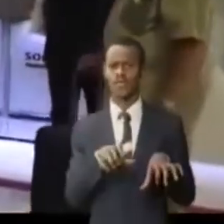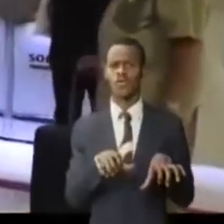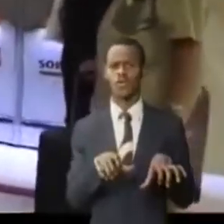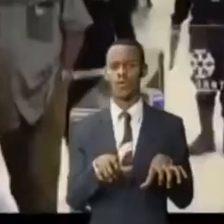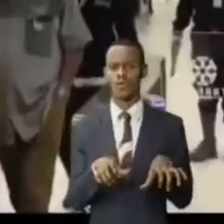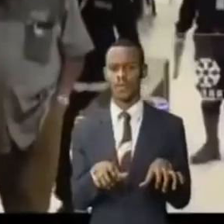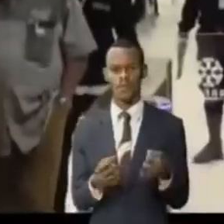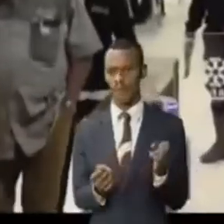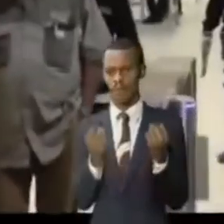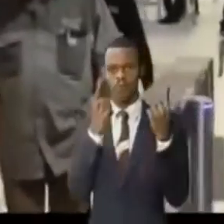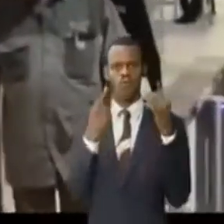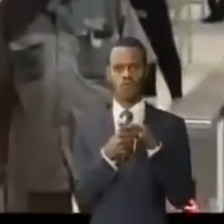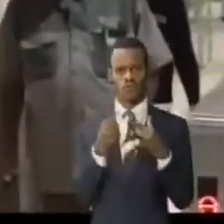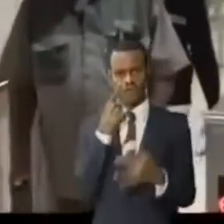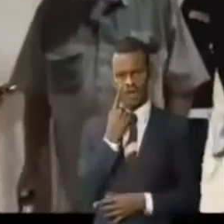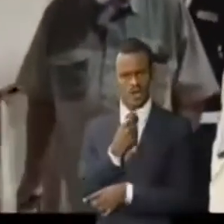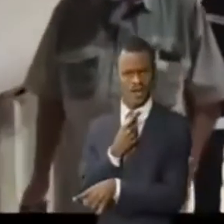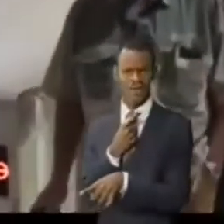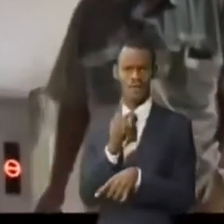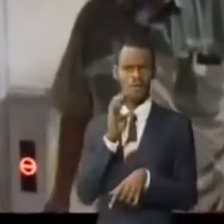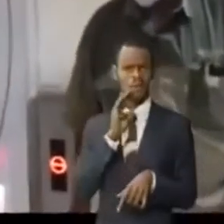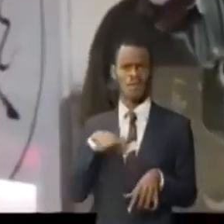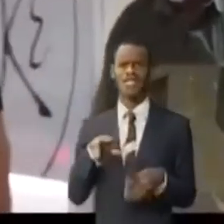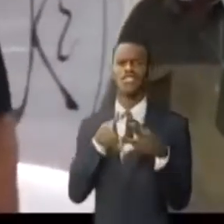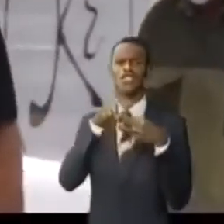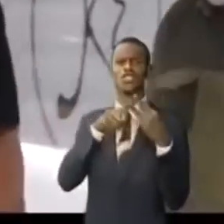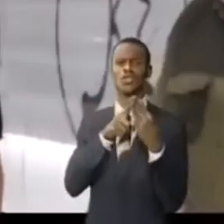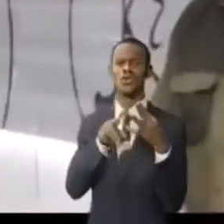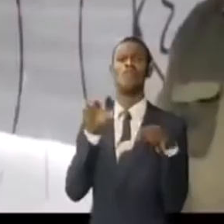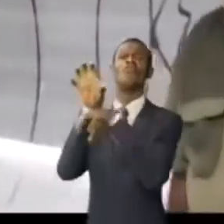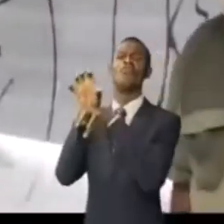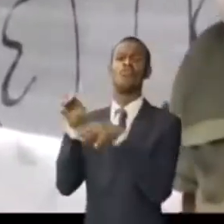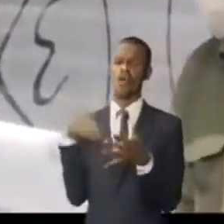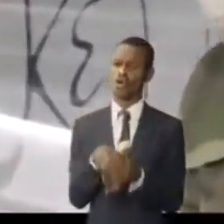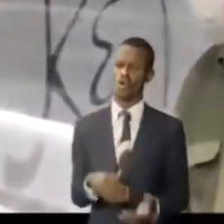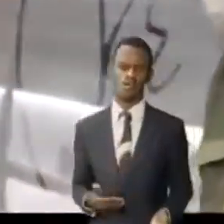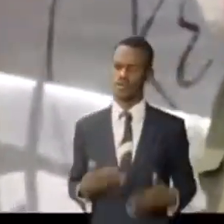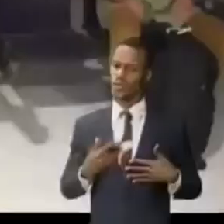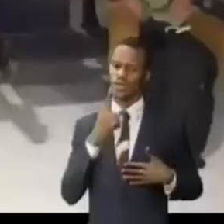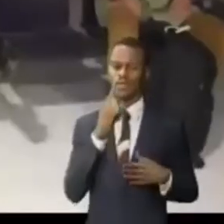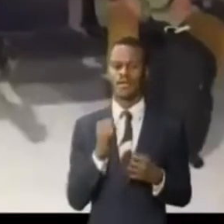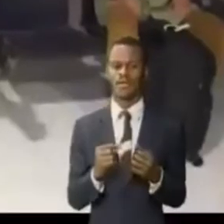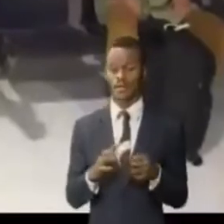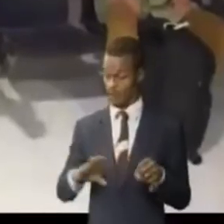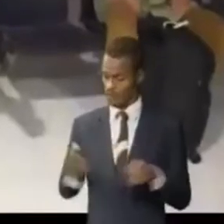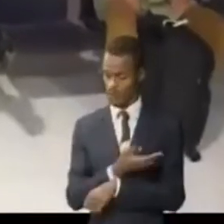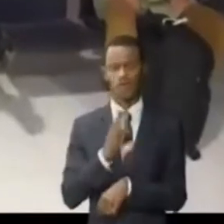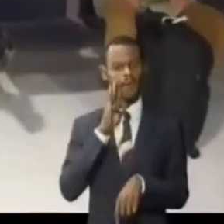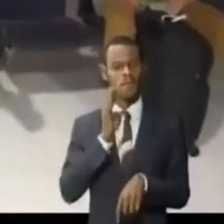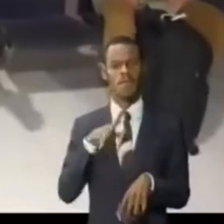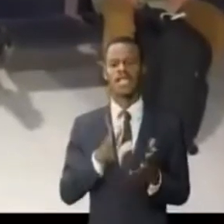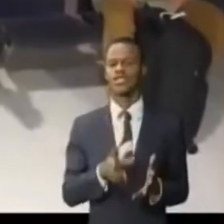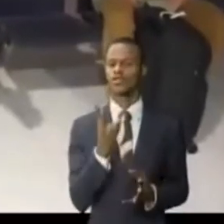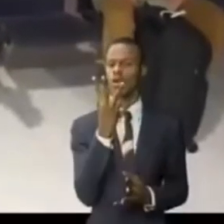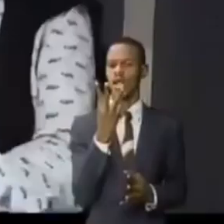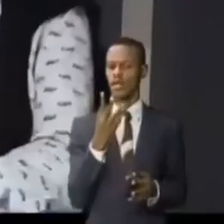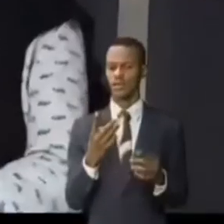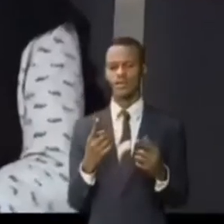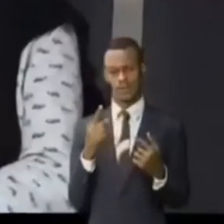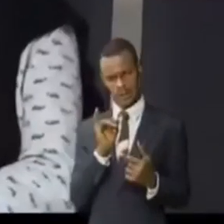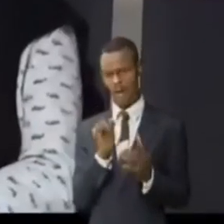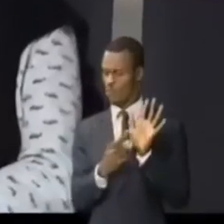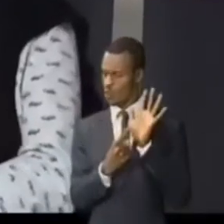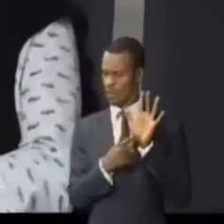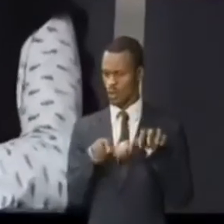de l'esclavage. Cette expulsion est un signal fort des autorités congolaises et un travail remarquable de la